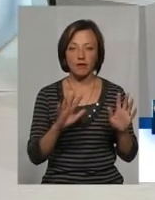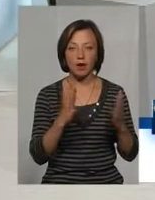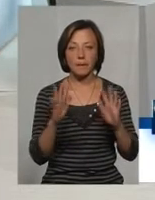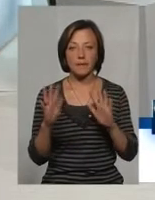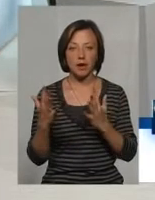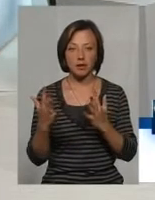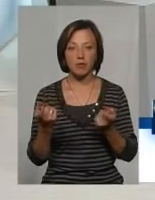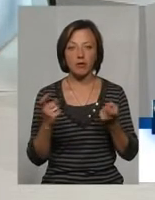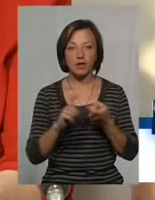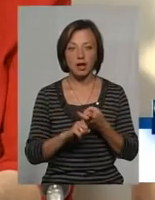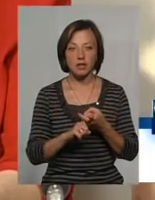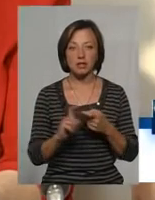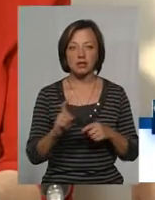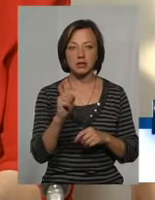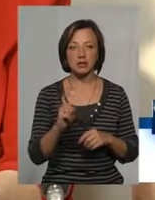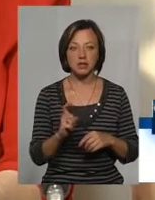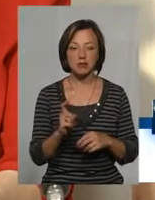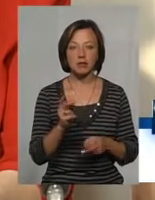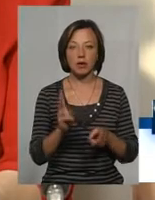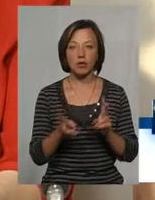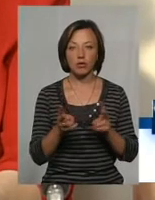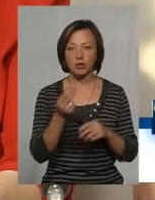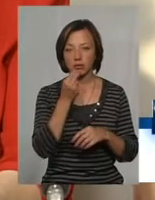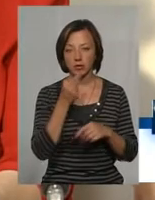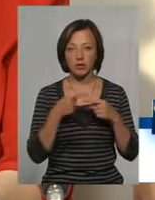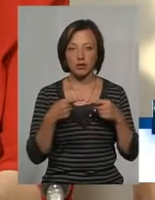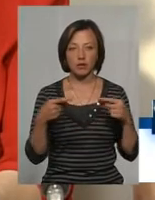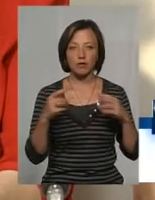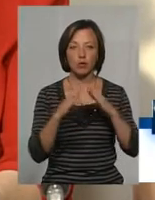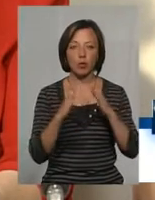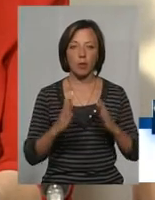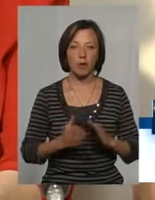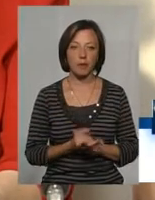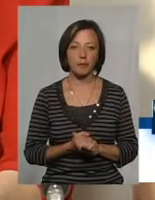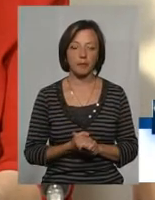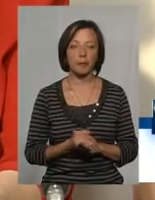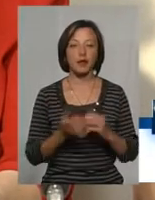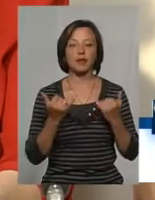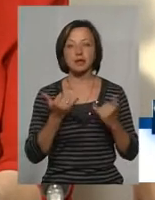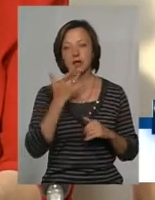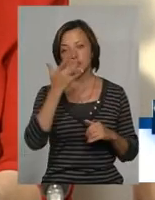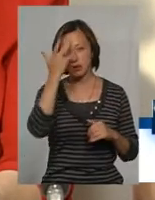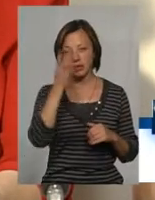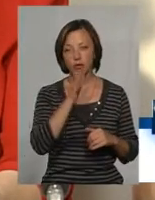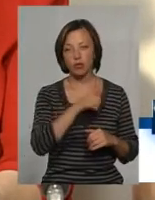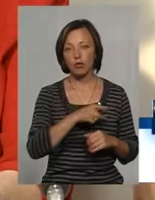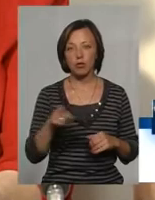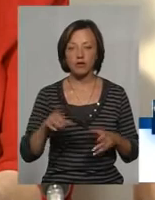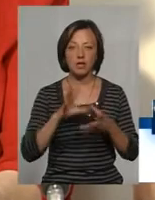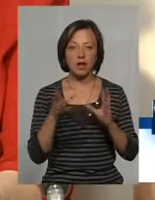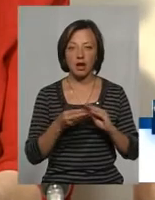випадки, пов'язані з приготуванням і вживанням продукції вдома. Зараз в літню пору року